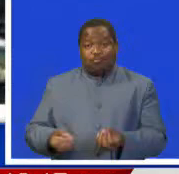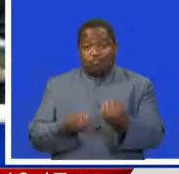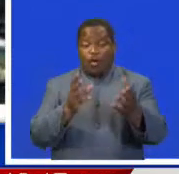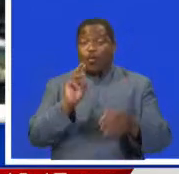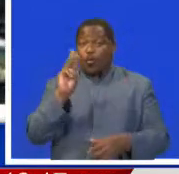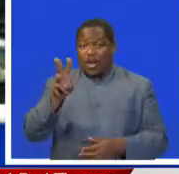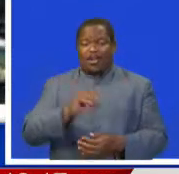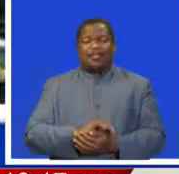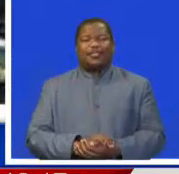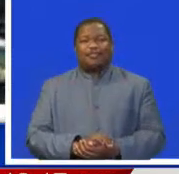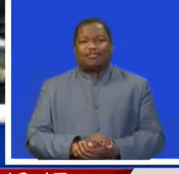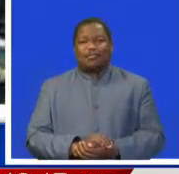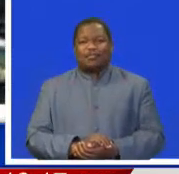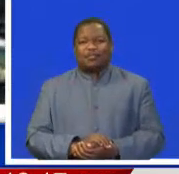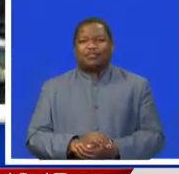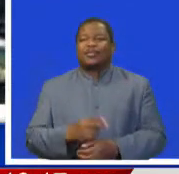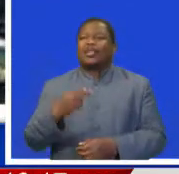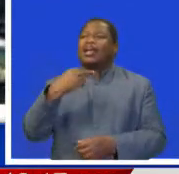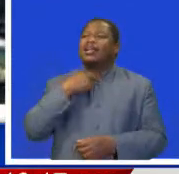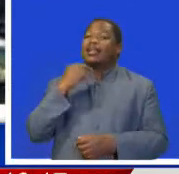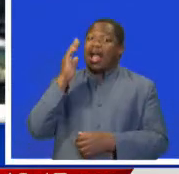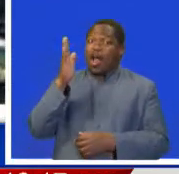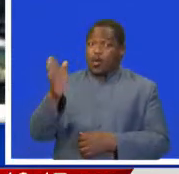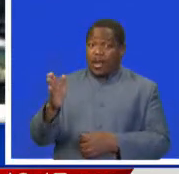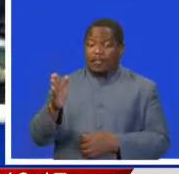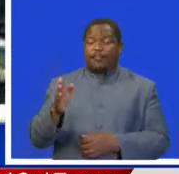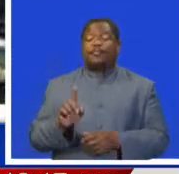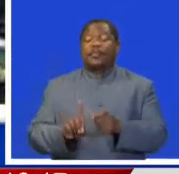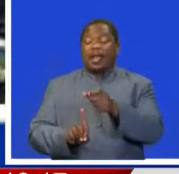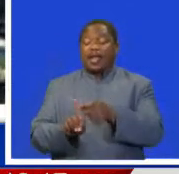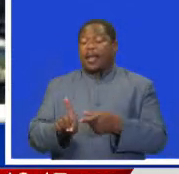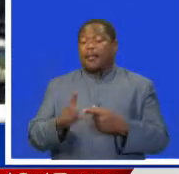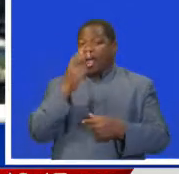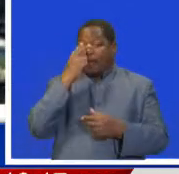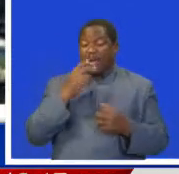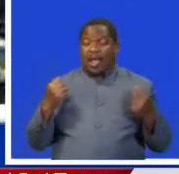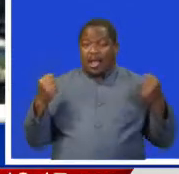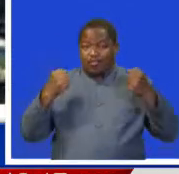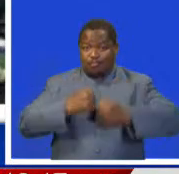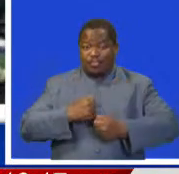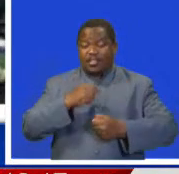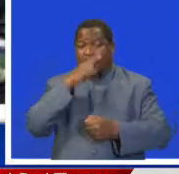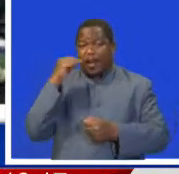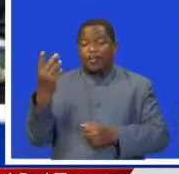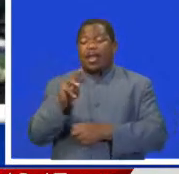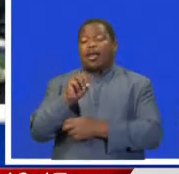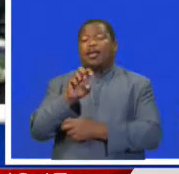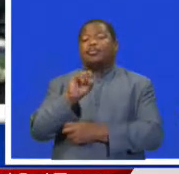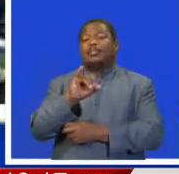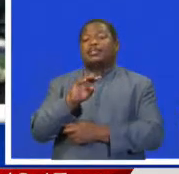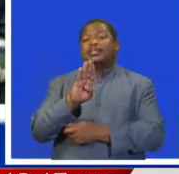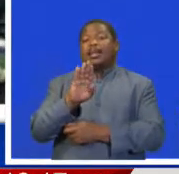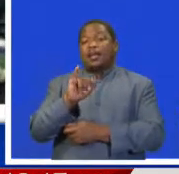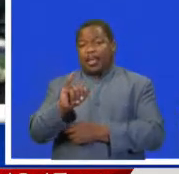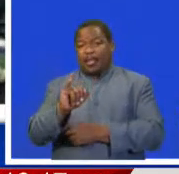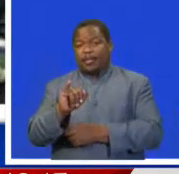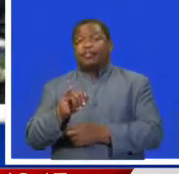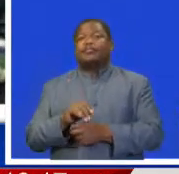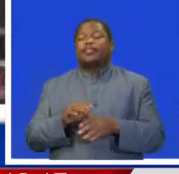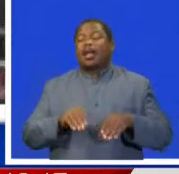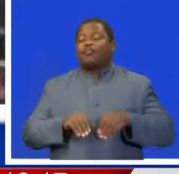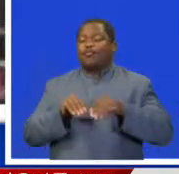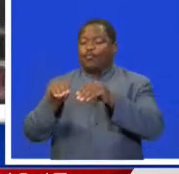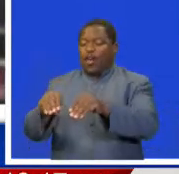enhlangano soyiqhubekisele imbili indzaba yasibusiso madoda mthetfa lobhekene licala ligagadlela umthwalo neminyaka lelishumi nakuthathu.